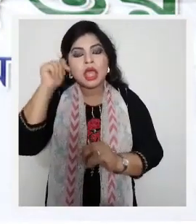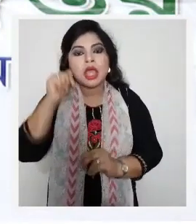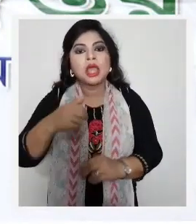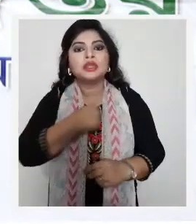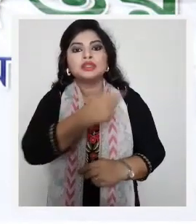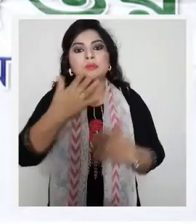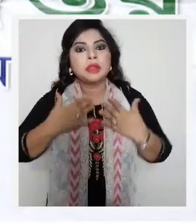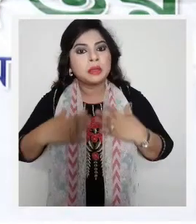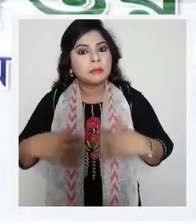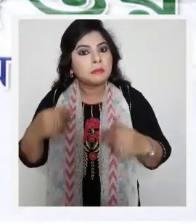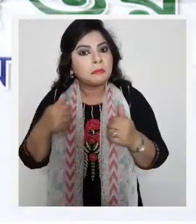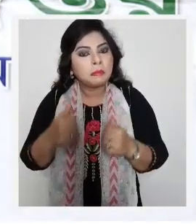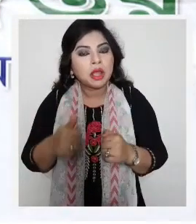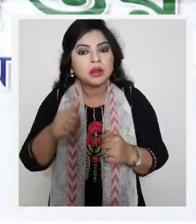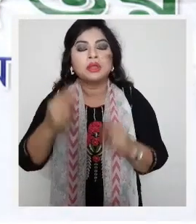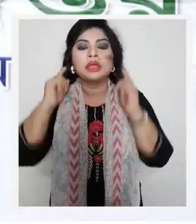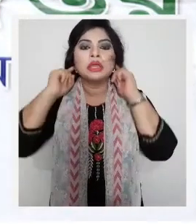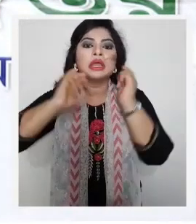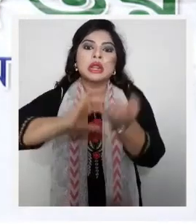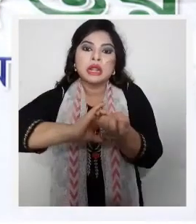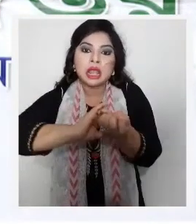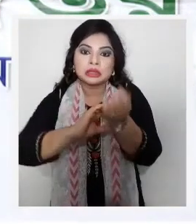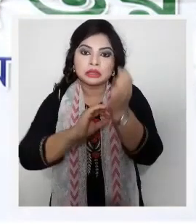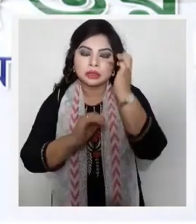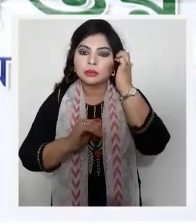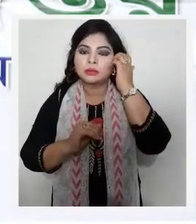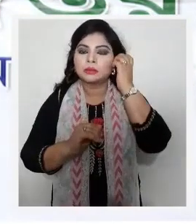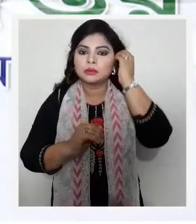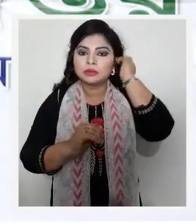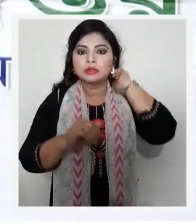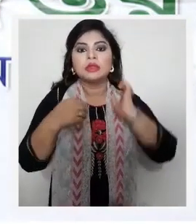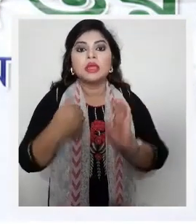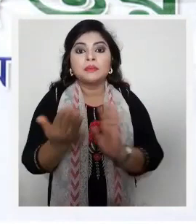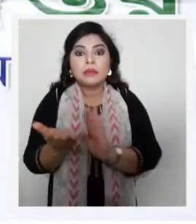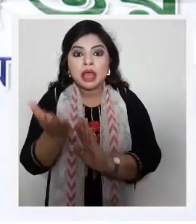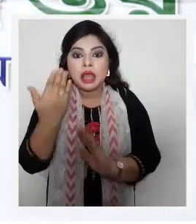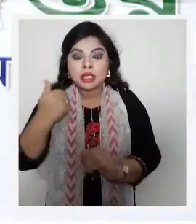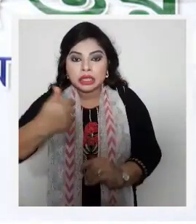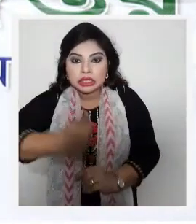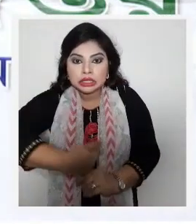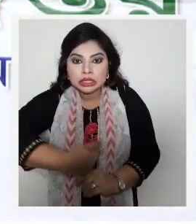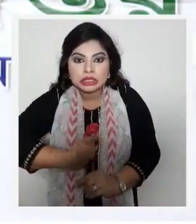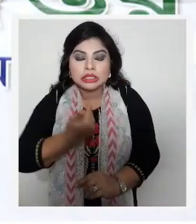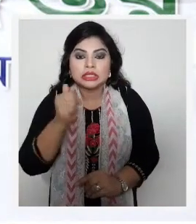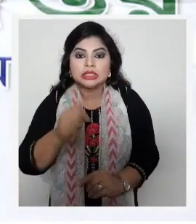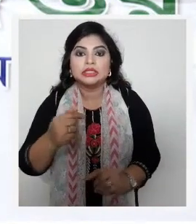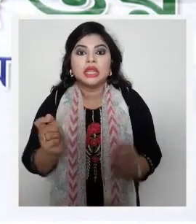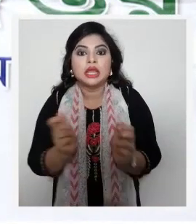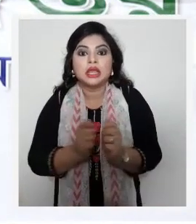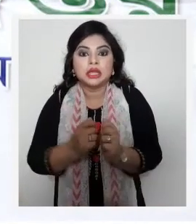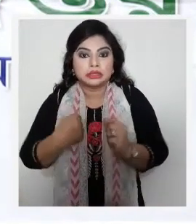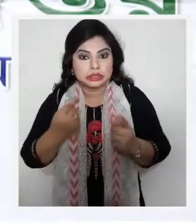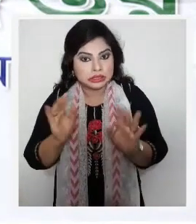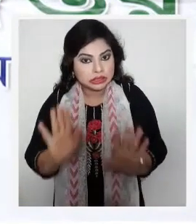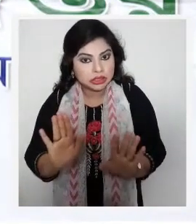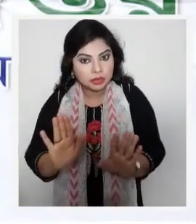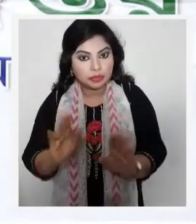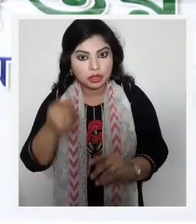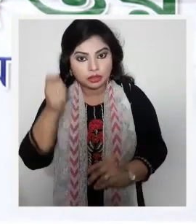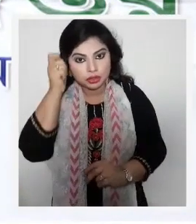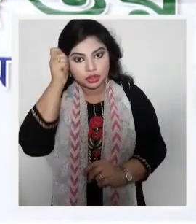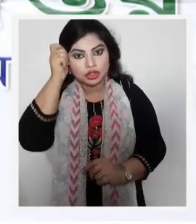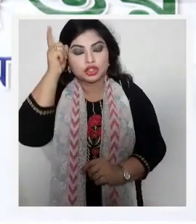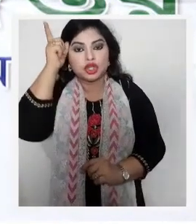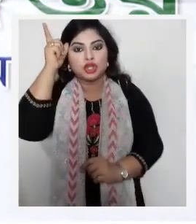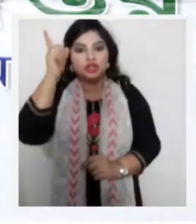করোনার আঘাতে পর্যুদস্ত। অনেক পুরনো প্রবাদ, প্রিভেনশন ইজ বেটার দেন কিওর। সুতরাং চিকিৎসা নেয়ার